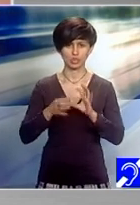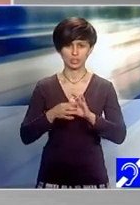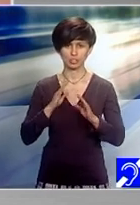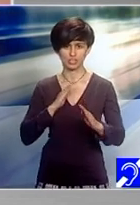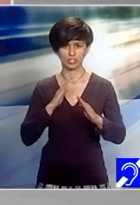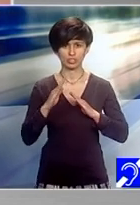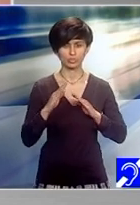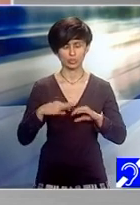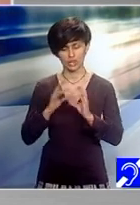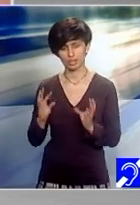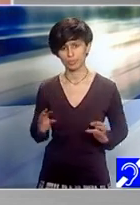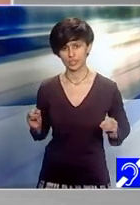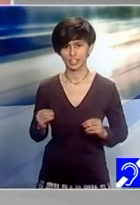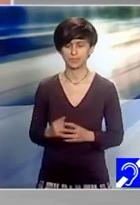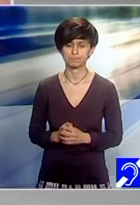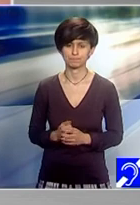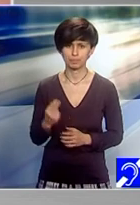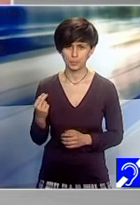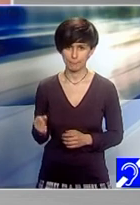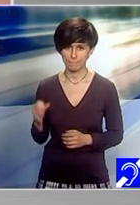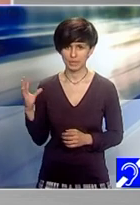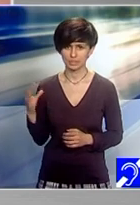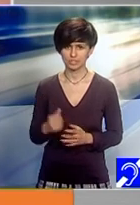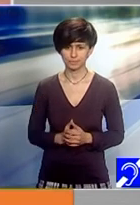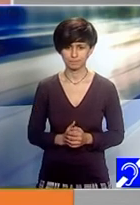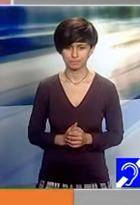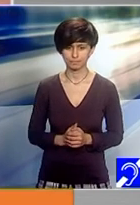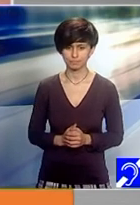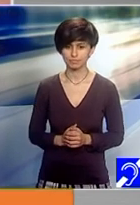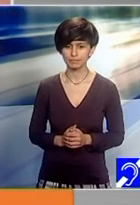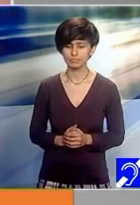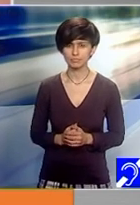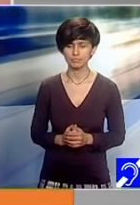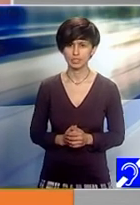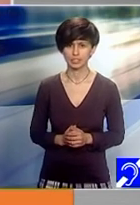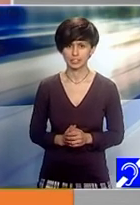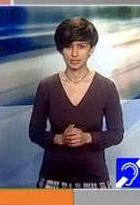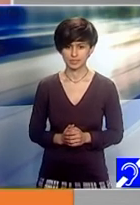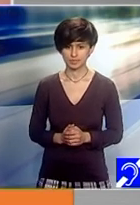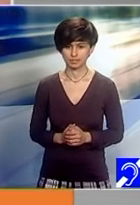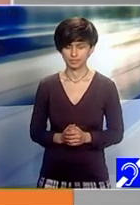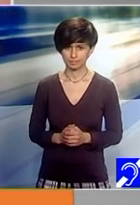judo al României. Bună ziua, domnule profesor! Bună ziua, bună ziua tuturor! Drazvite!